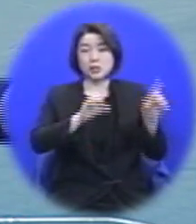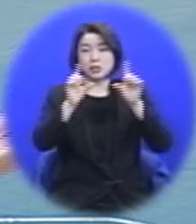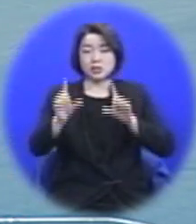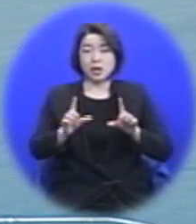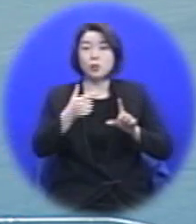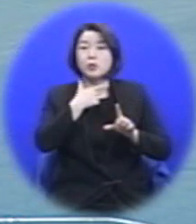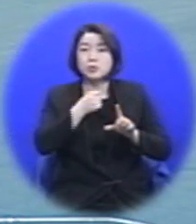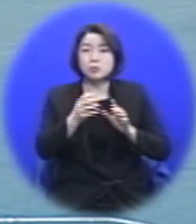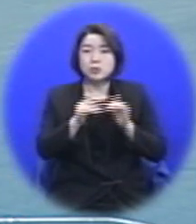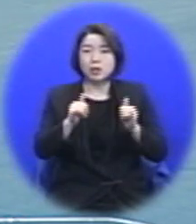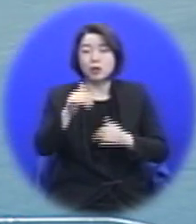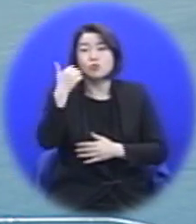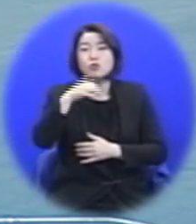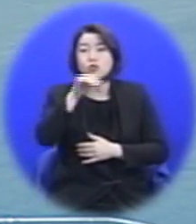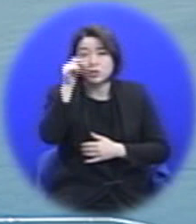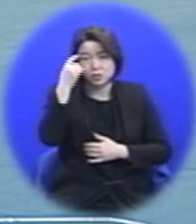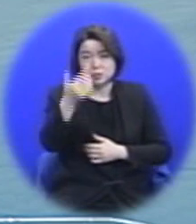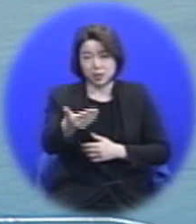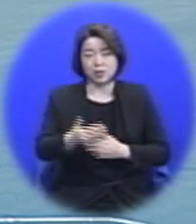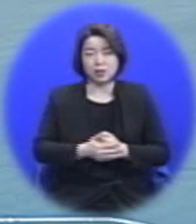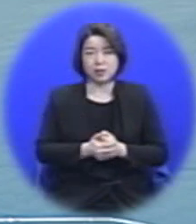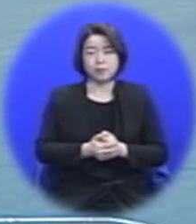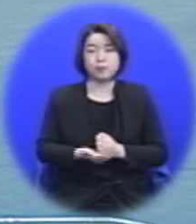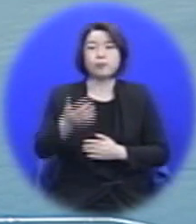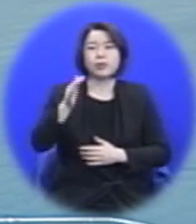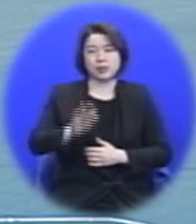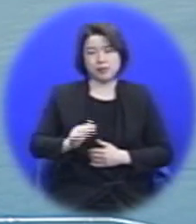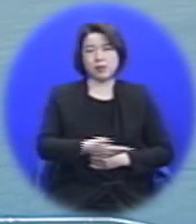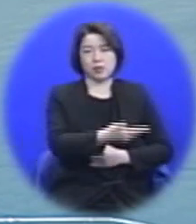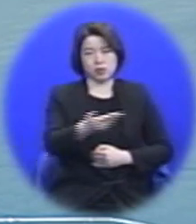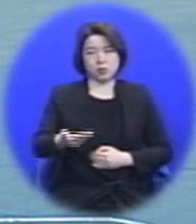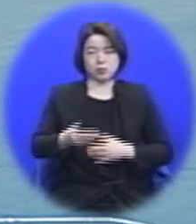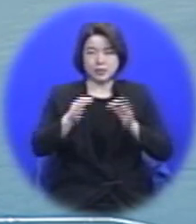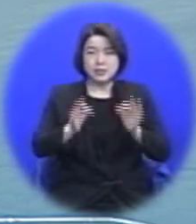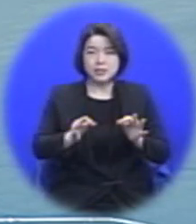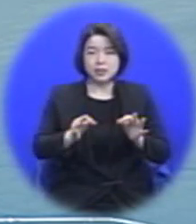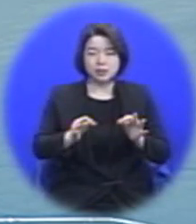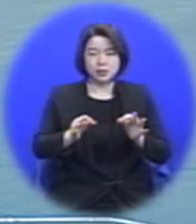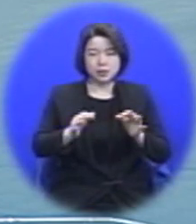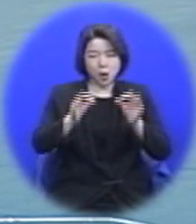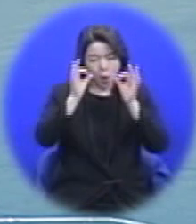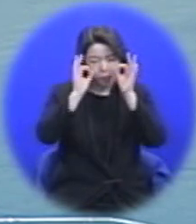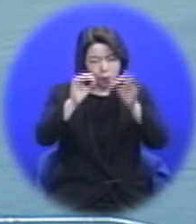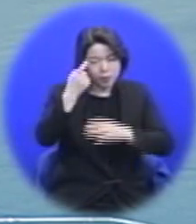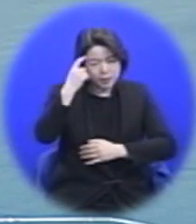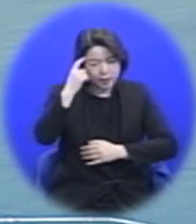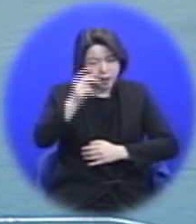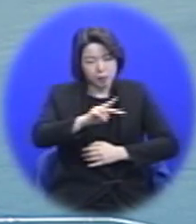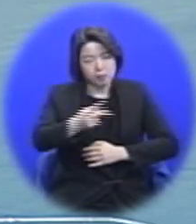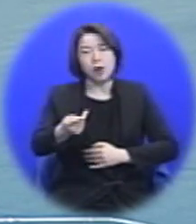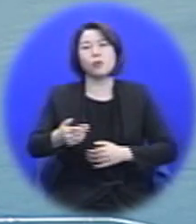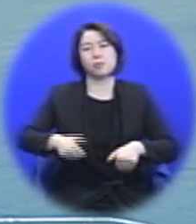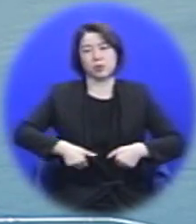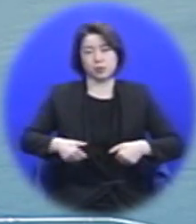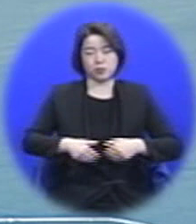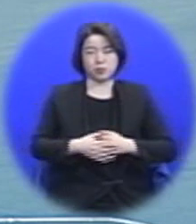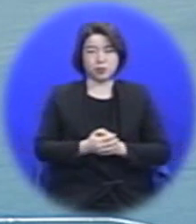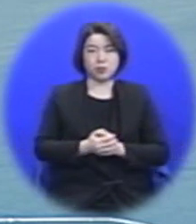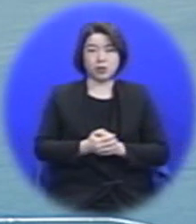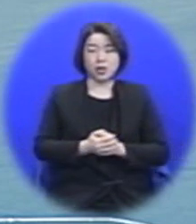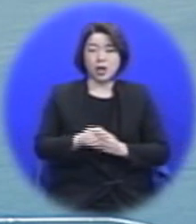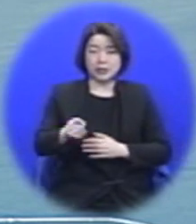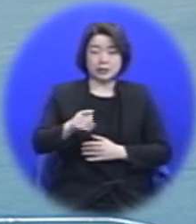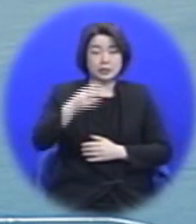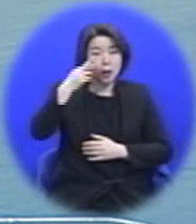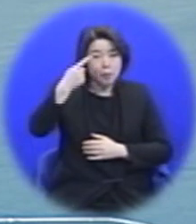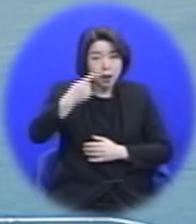사람이 누가 있습니까? 그러나 여러분, 이제는 보는 관점을 좀 바꿔야 됩니다. 그